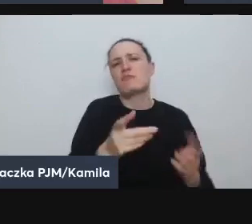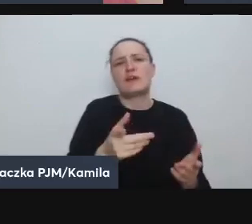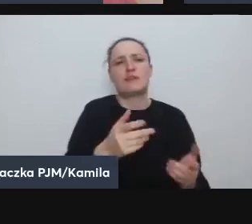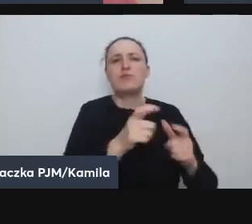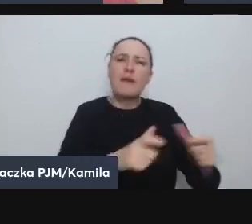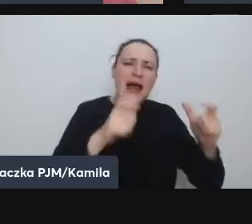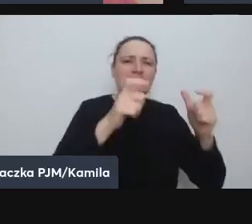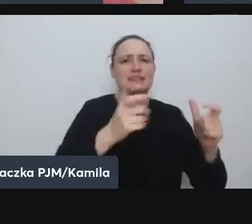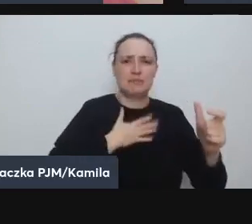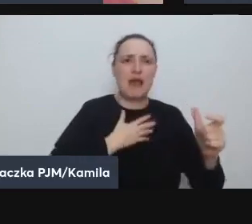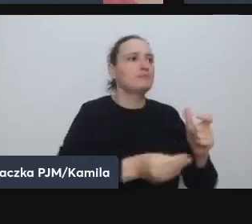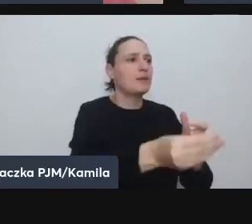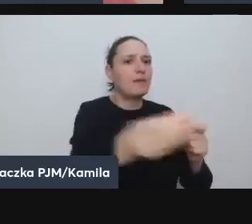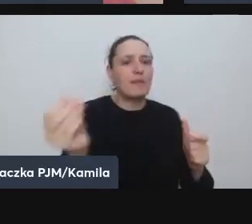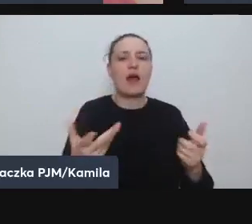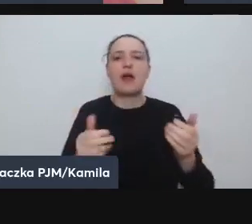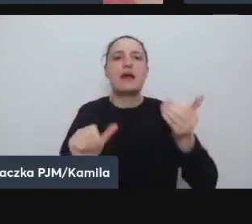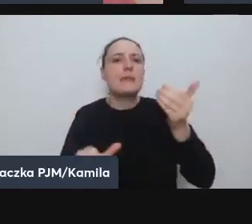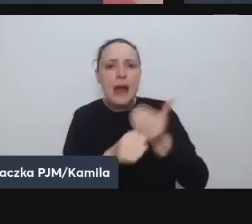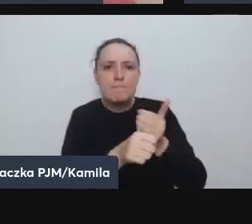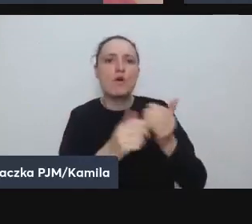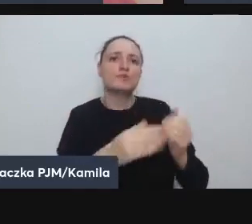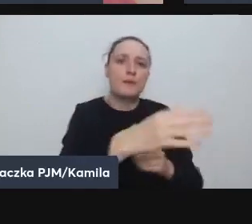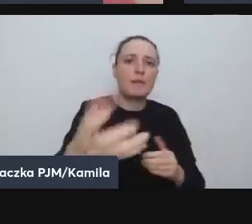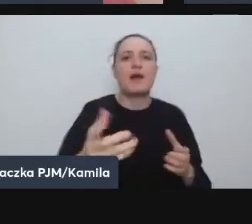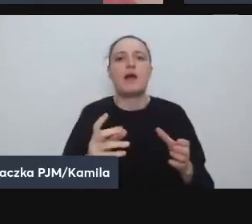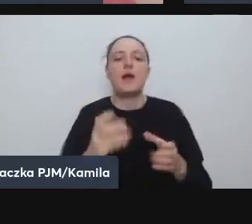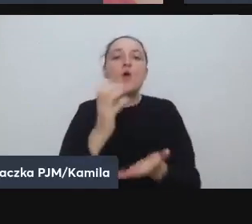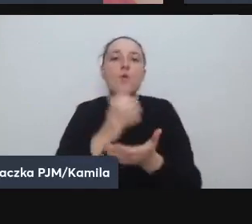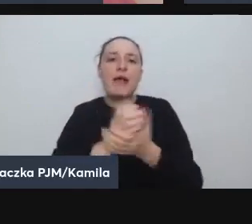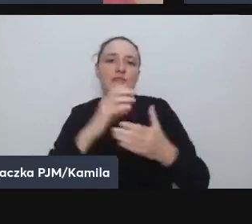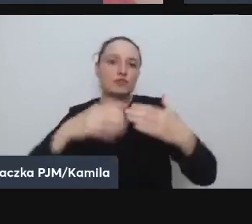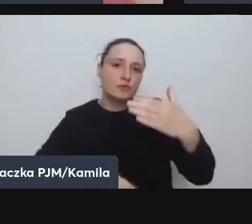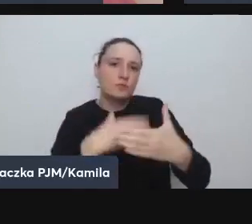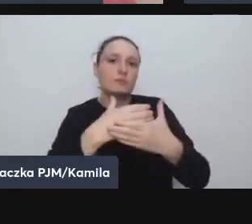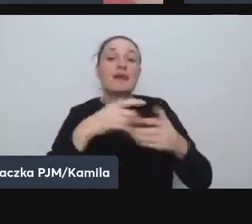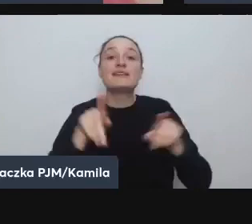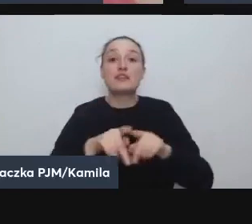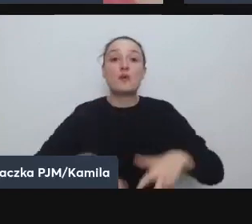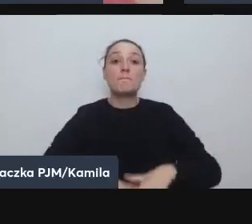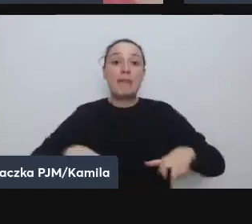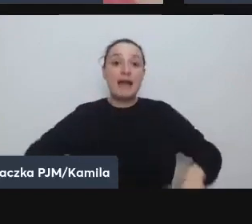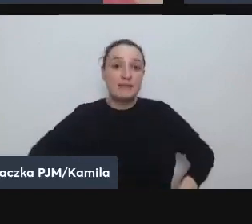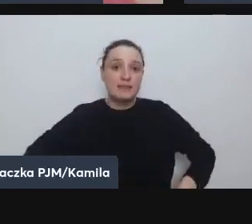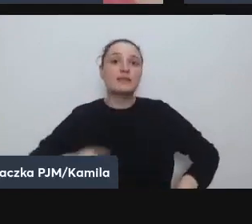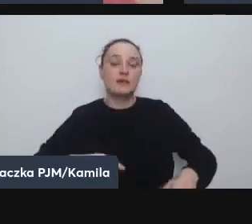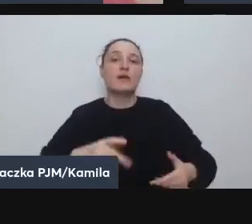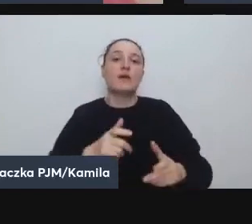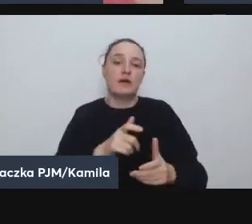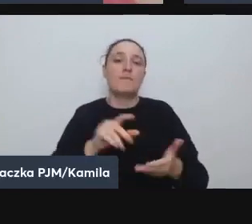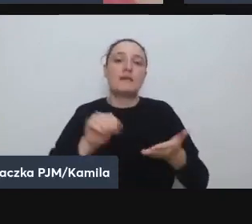podpaski, tampony, kubeczki i majtki menstruacyjne, bo one się zrobiły bardzo popularne w najmłodszej